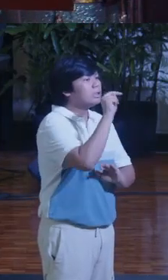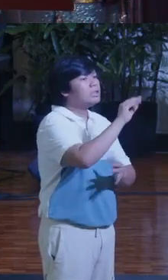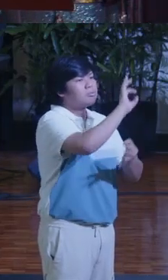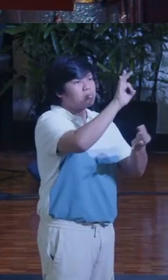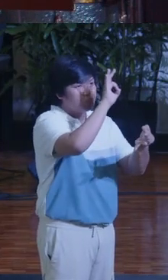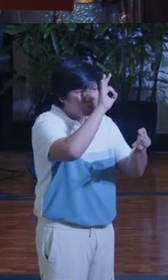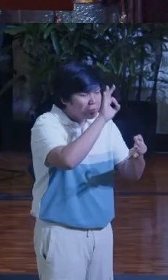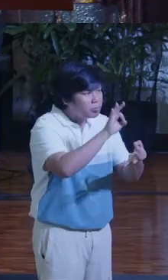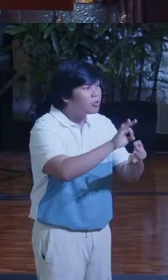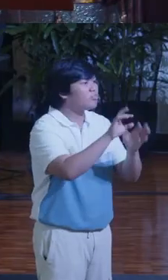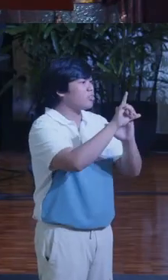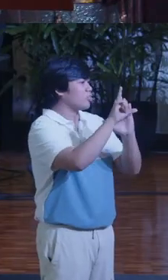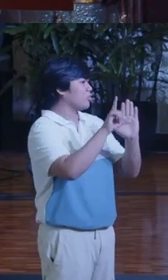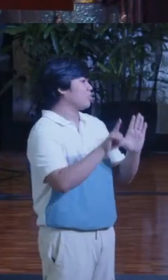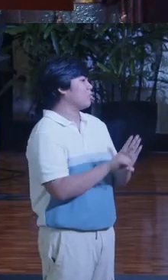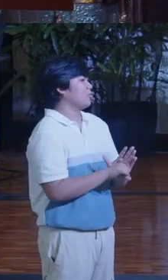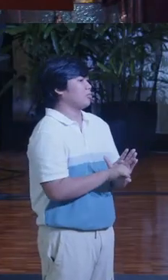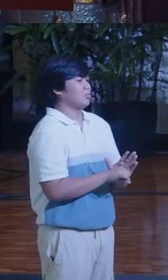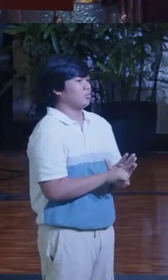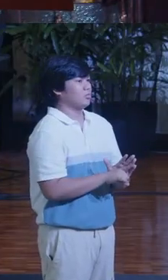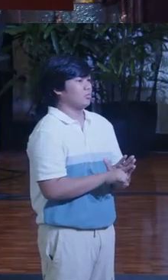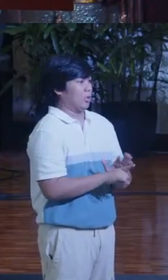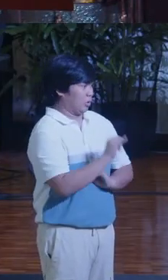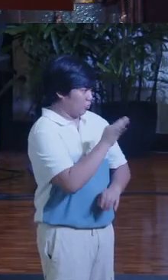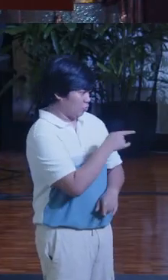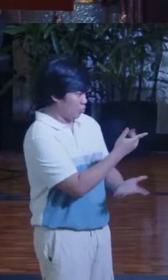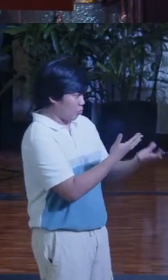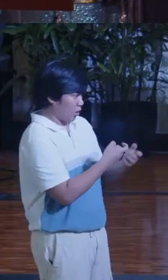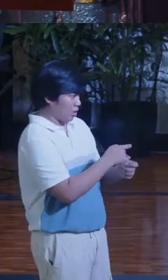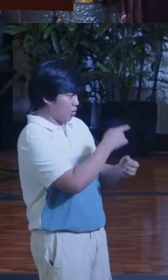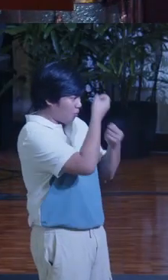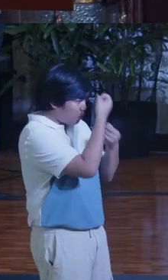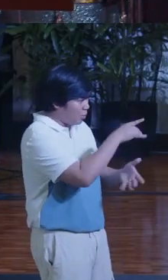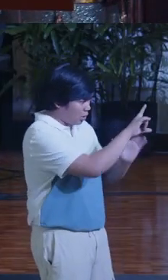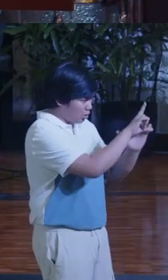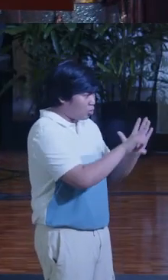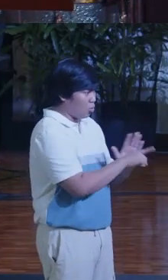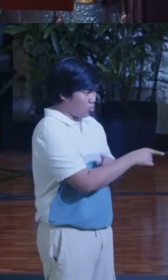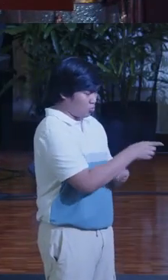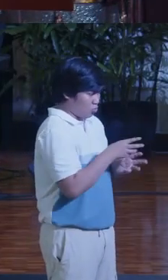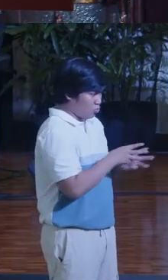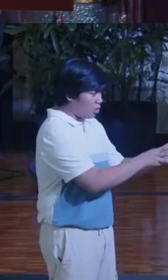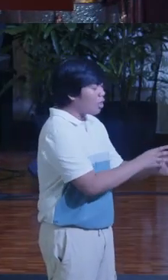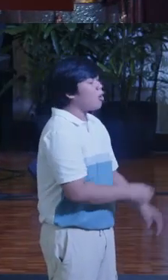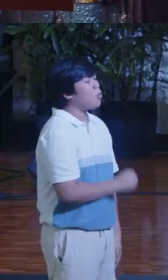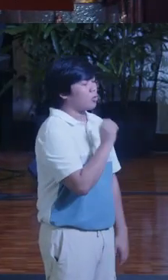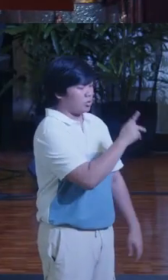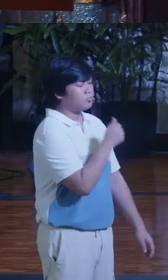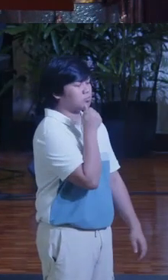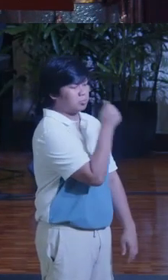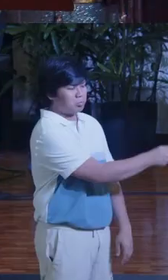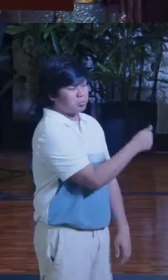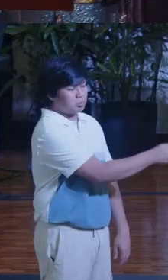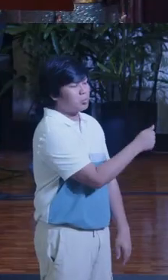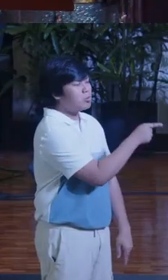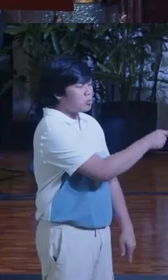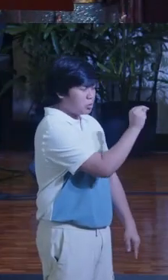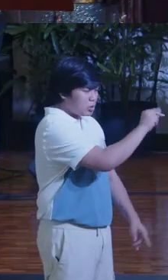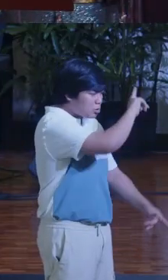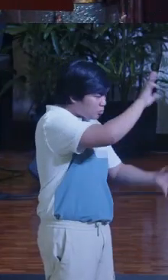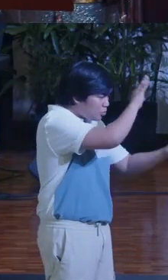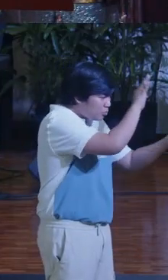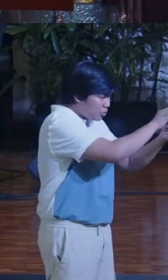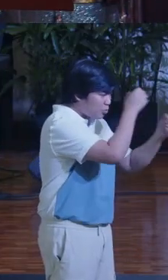sa batas para sila maligtas. Kung yan ang gusto ninyong paraan ng kaligtasan, bueno, kailangan sundin ninyo lahat.